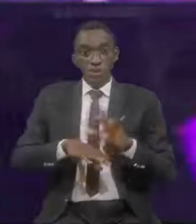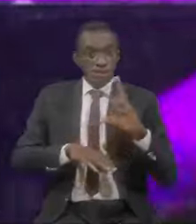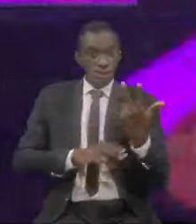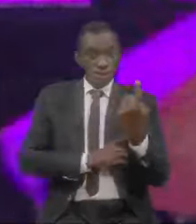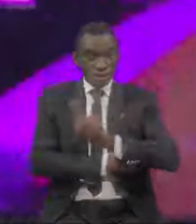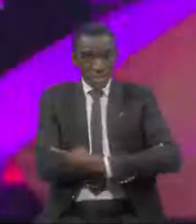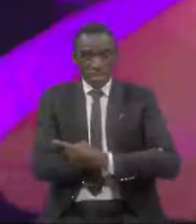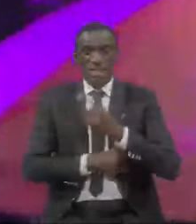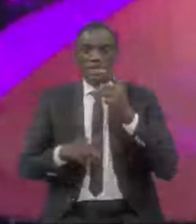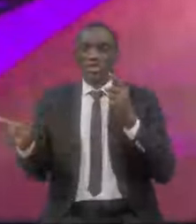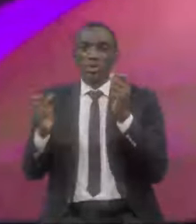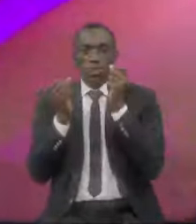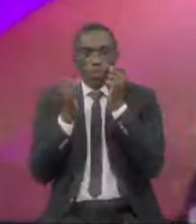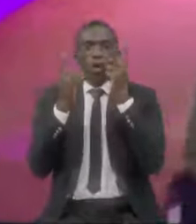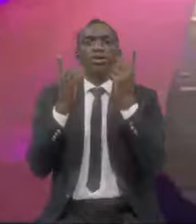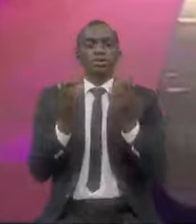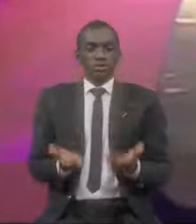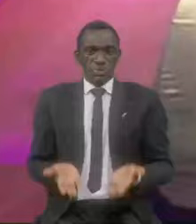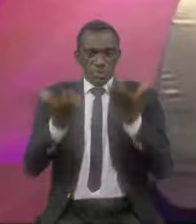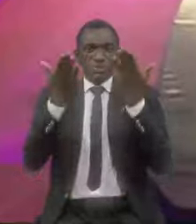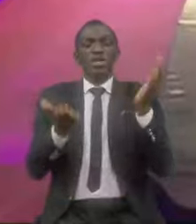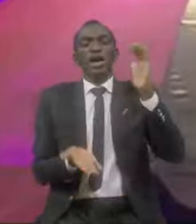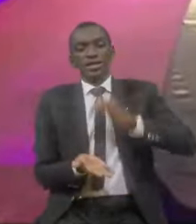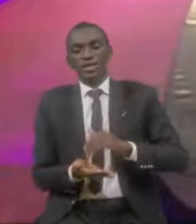était ressuscité.